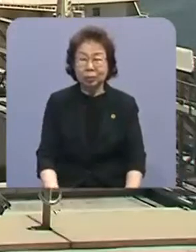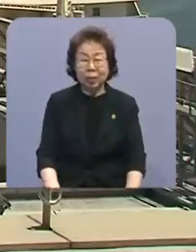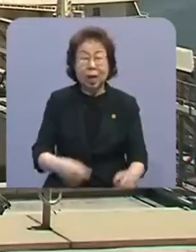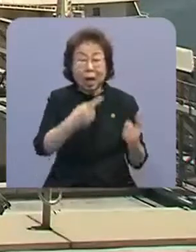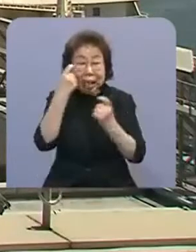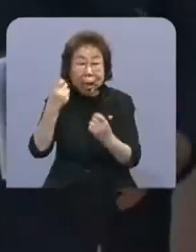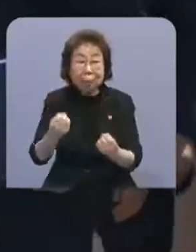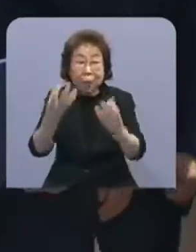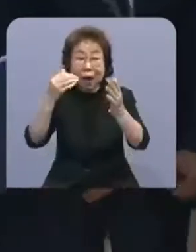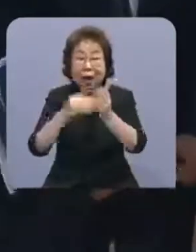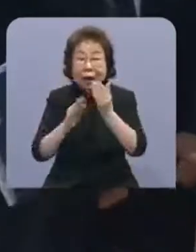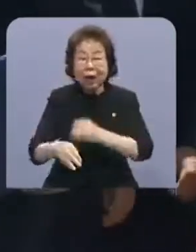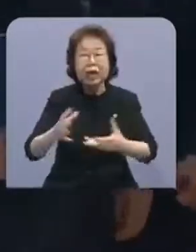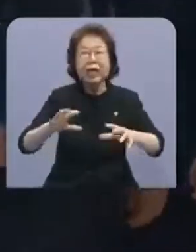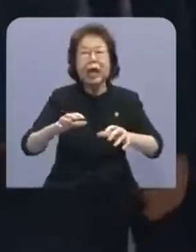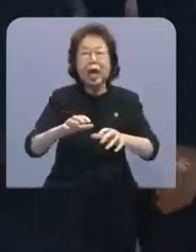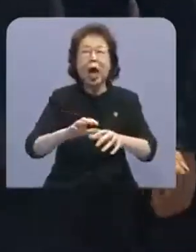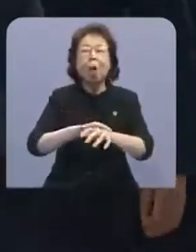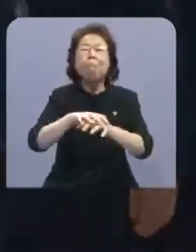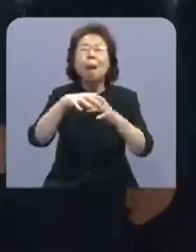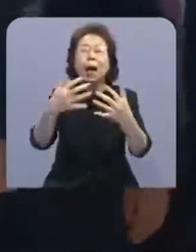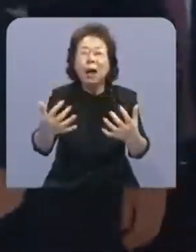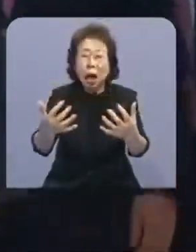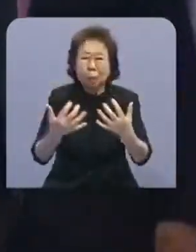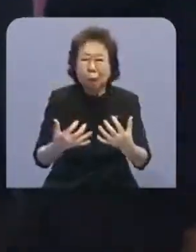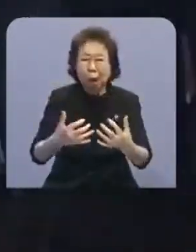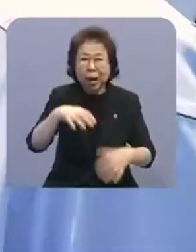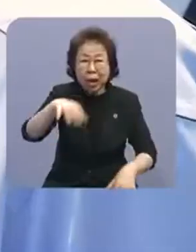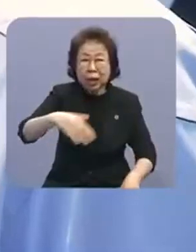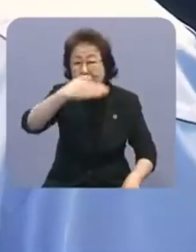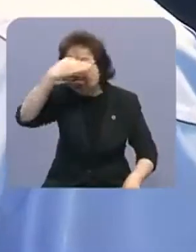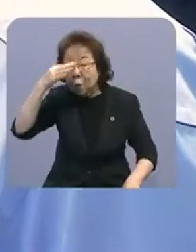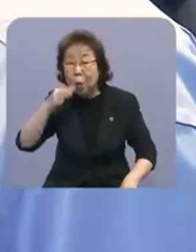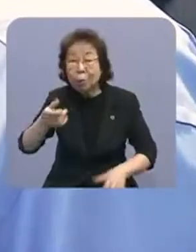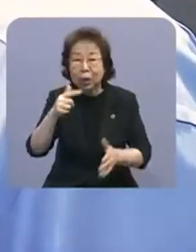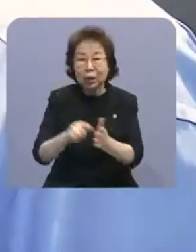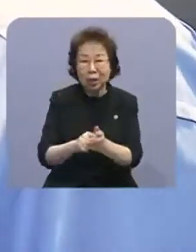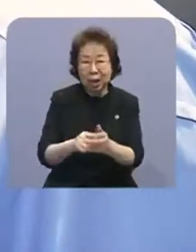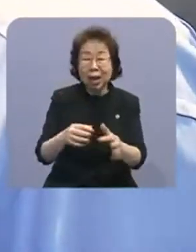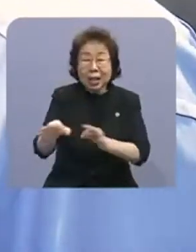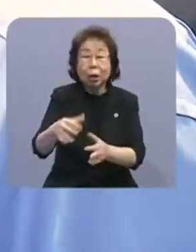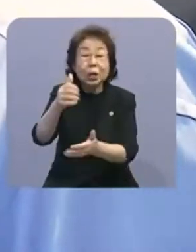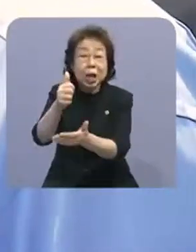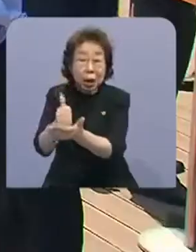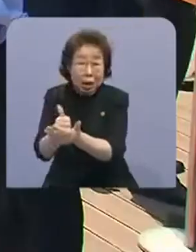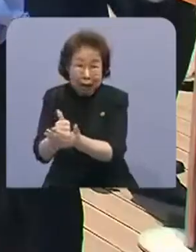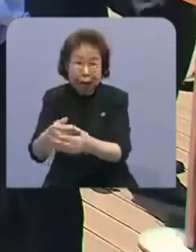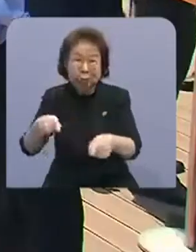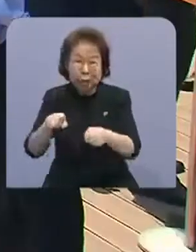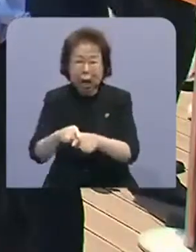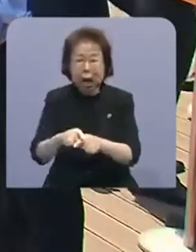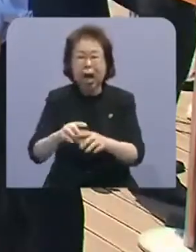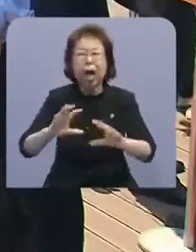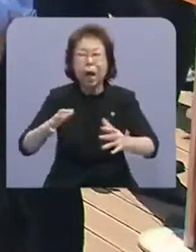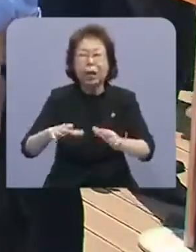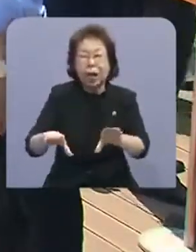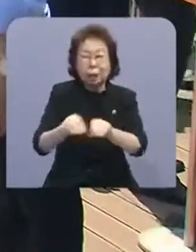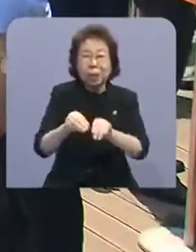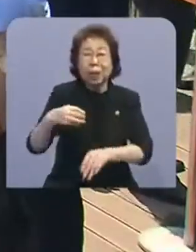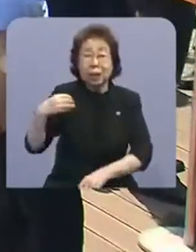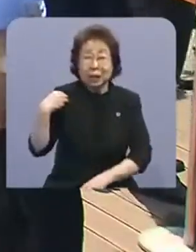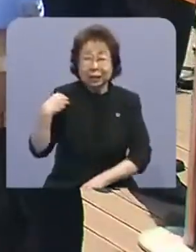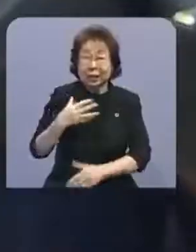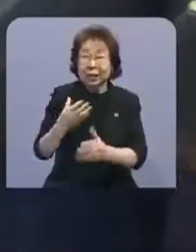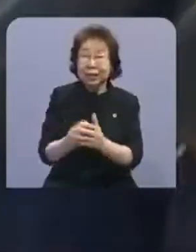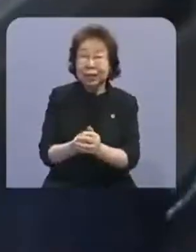기념식이 끝나고 부산 세계박람회 예정지를 둘러볼 때는 대한상공회의소 회장으로 부산 세계박람회 민간